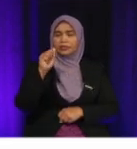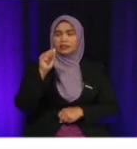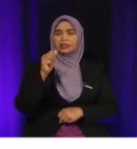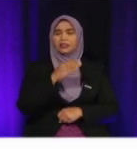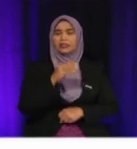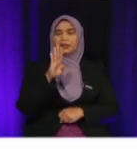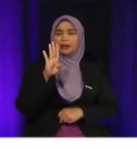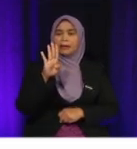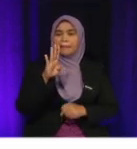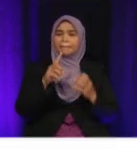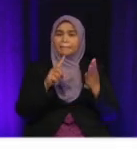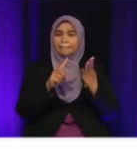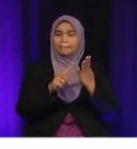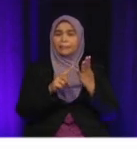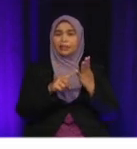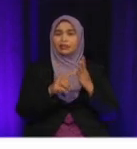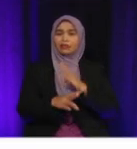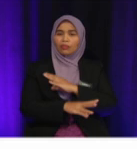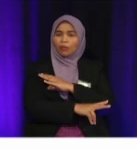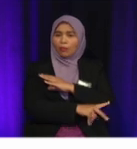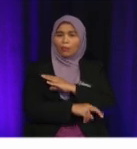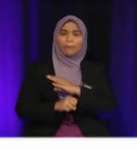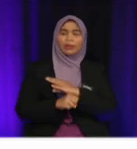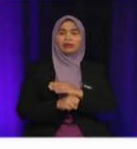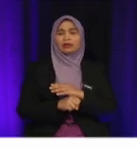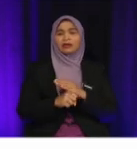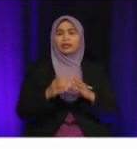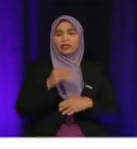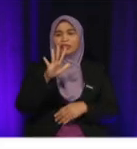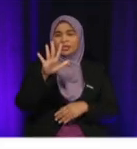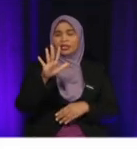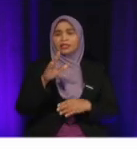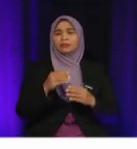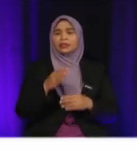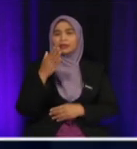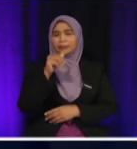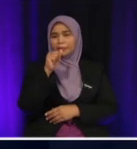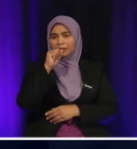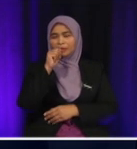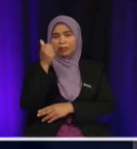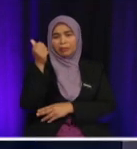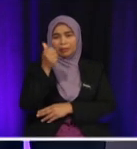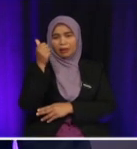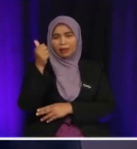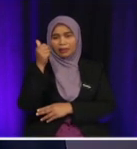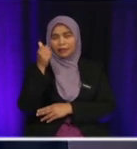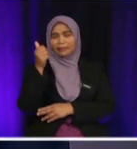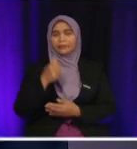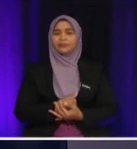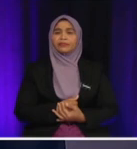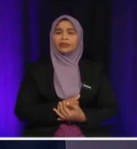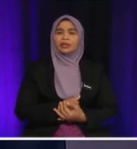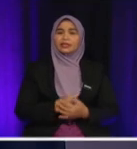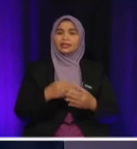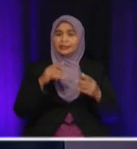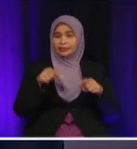merompak. Dan yang kelima minum arak. Jadi ada lima jenis kesalahan di sini yang dinyatakan